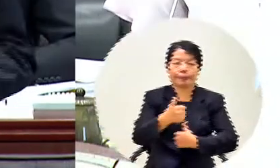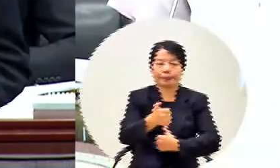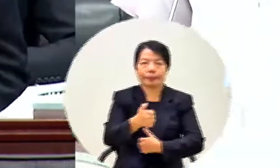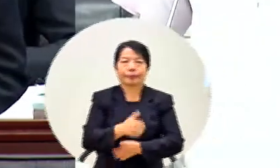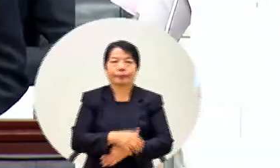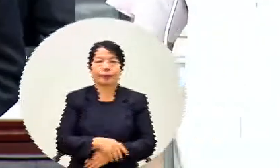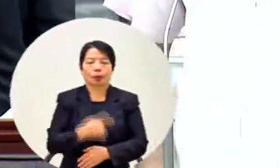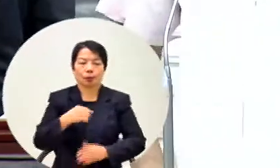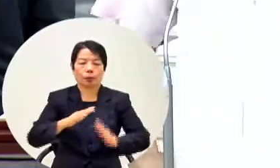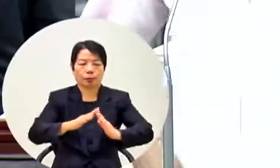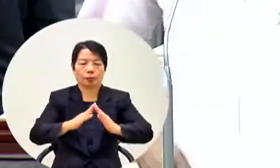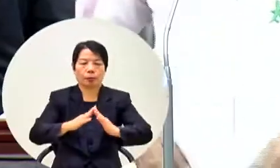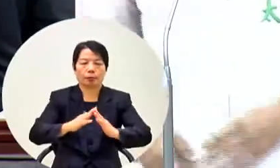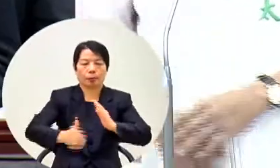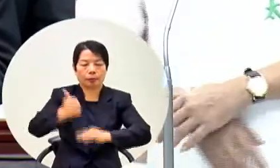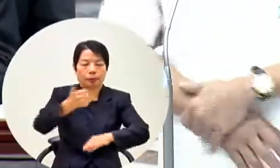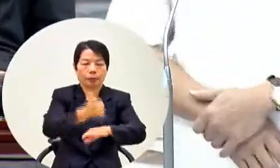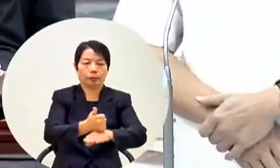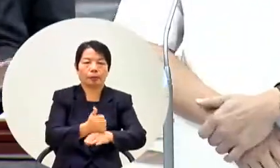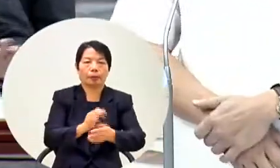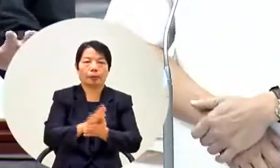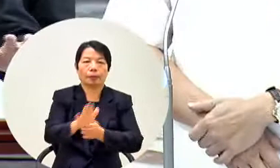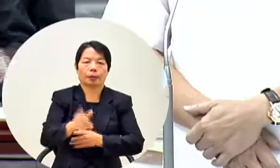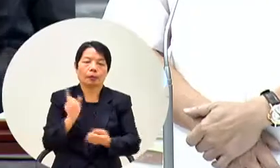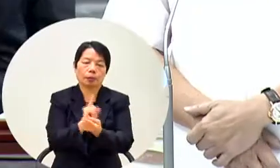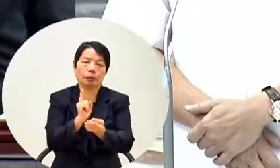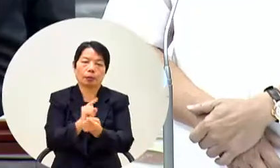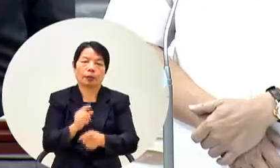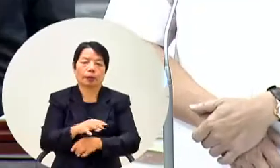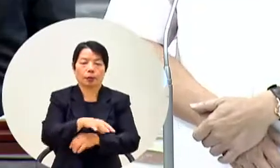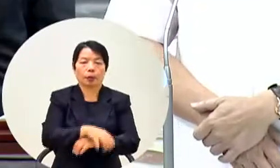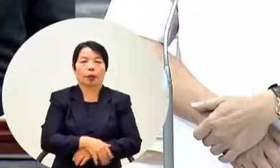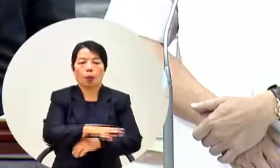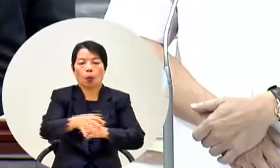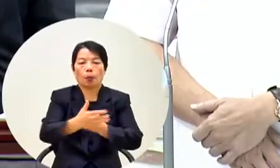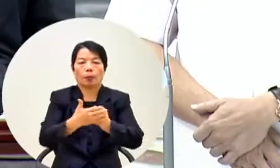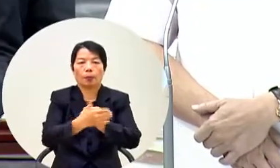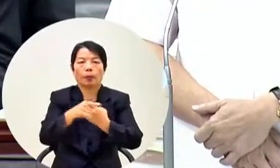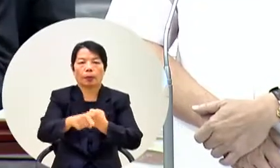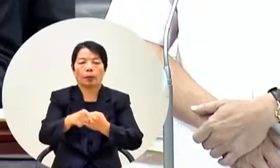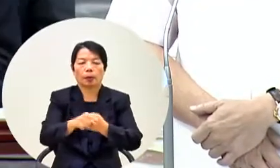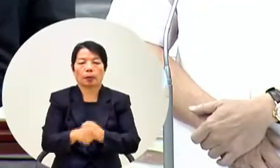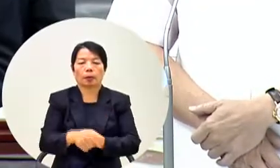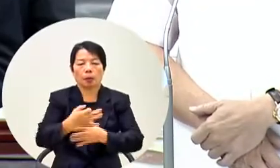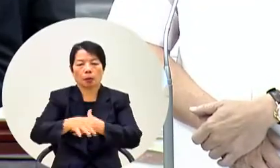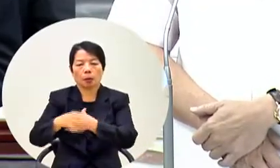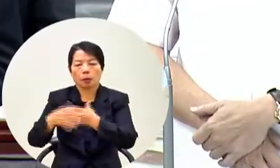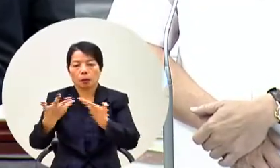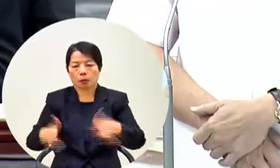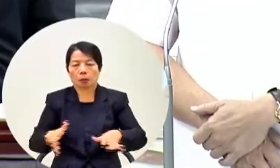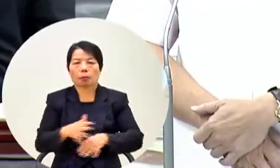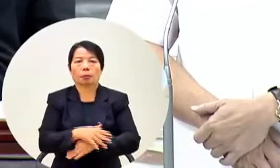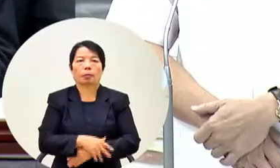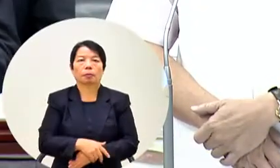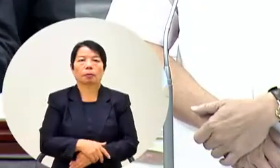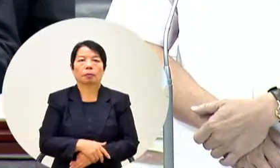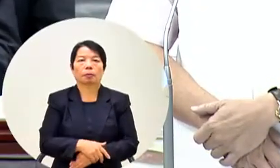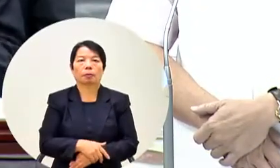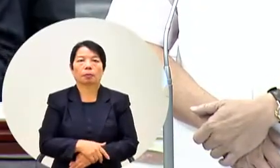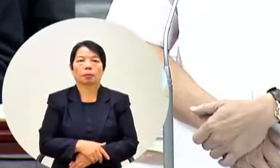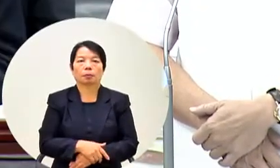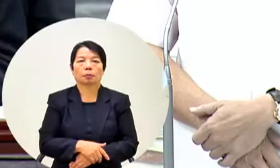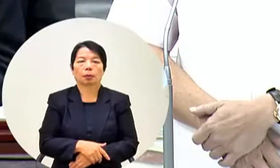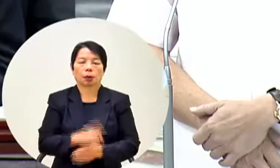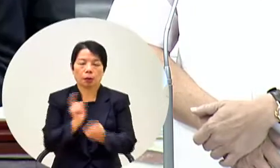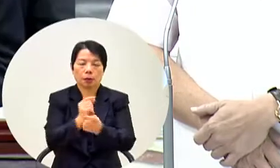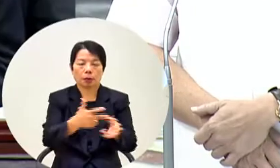市长以后，哈。咱本来只环保，你著知影吼，即有足侪只环保一挂事件，所以咱甲桥